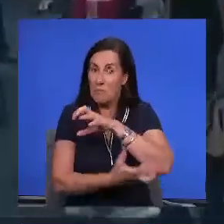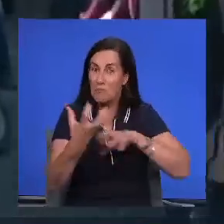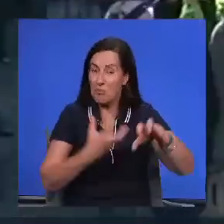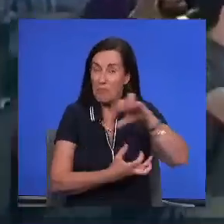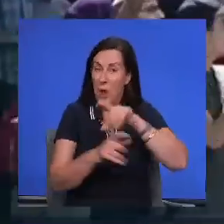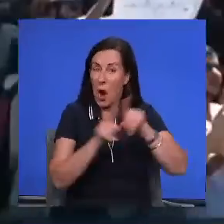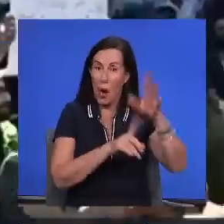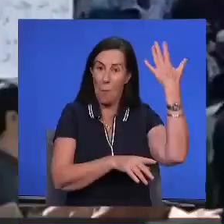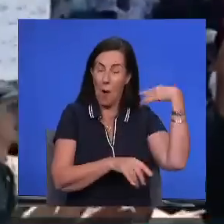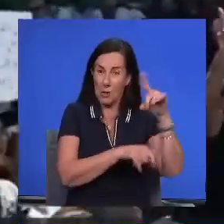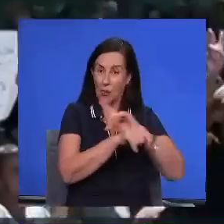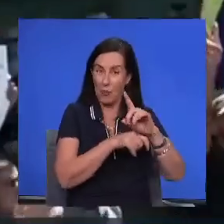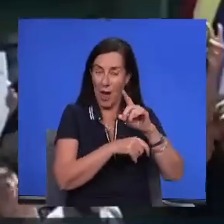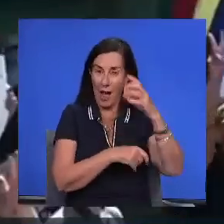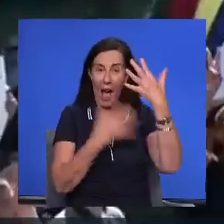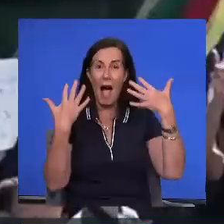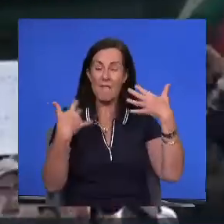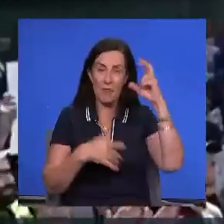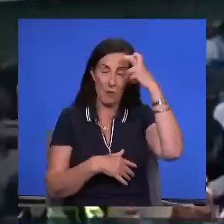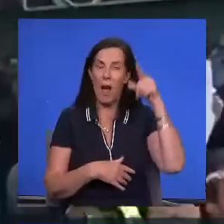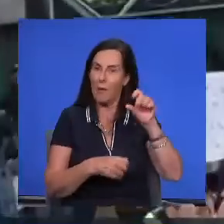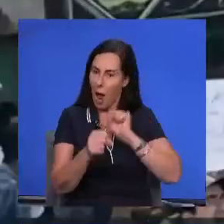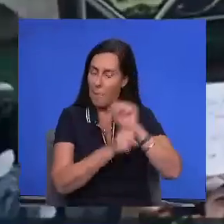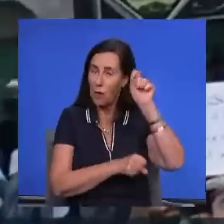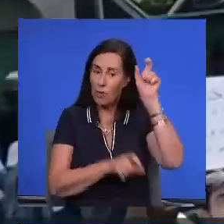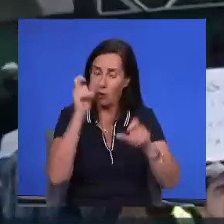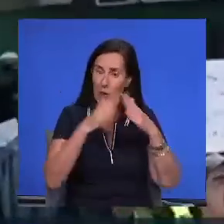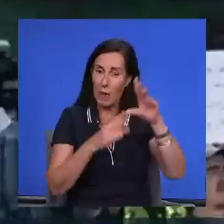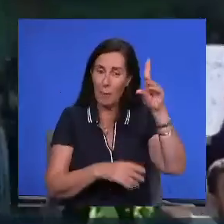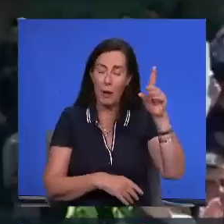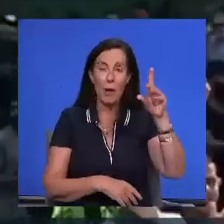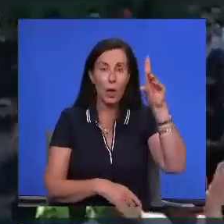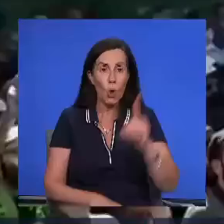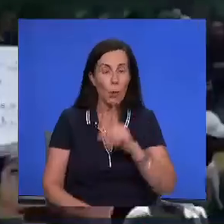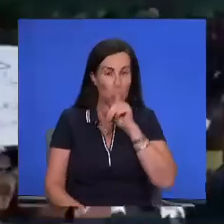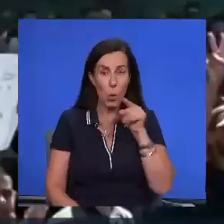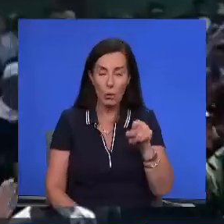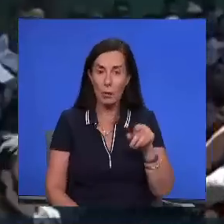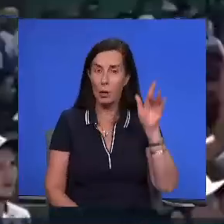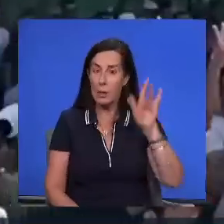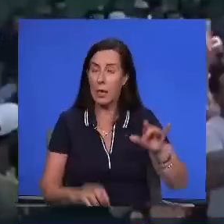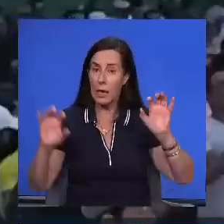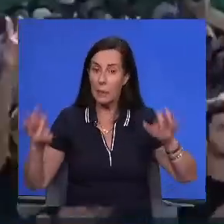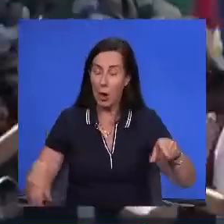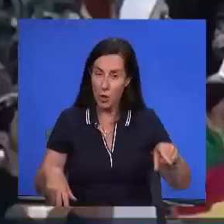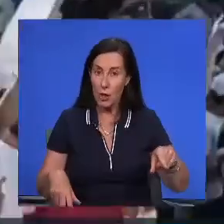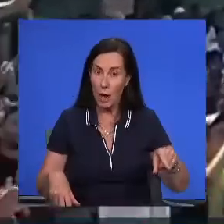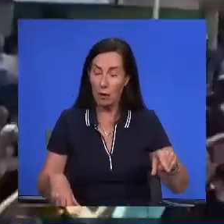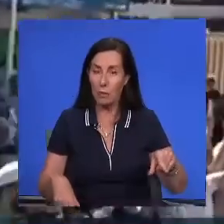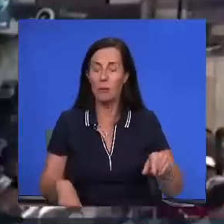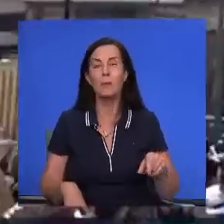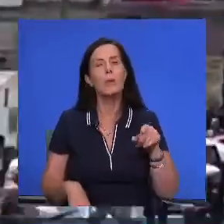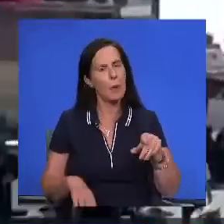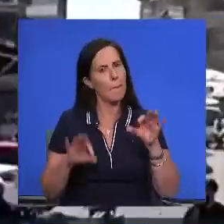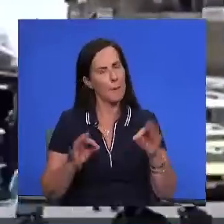ימי האביב הערבי, אבל אין ספק שהמחאה של תושבי סוידה נגד אסד, שמקבלת תמיכה מההנהגה הדרוזית שם, היא